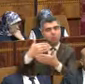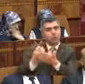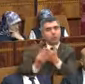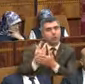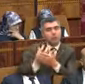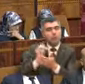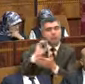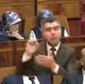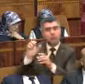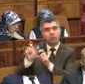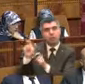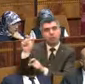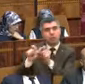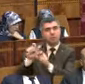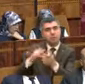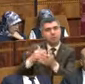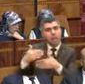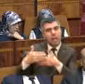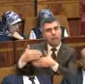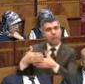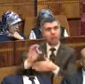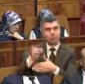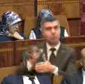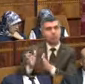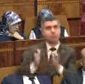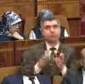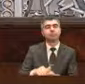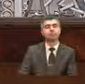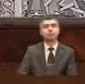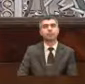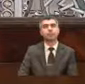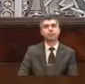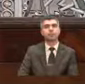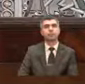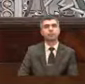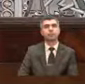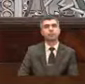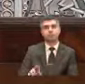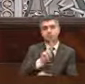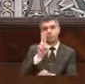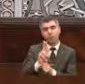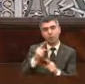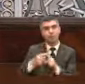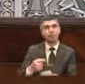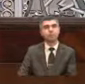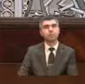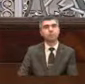المنطقة اللي محتاجة من غدا المستوصف في المنطقة. وشكرا. شكرا. هل هناك تعقيبات إضافية